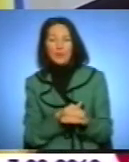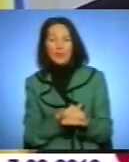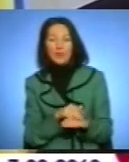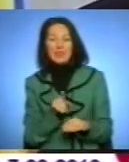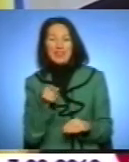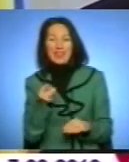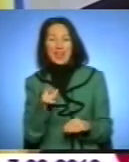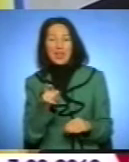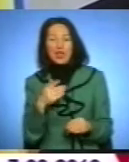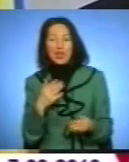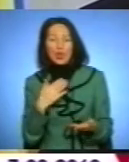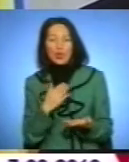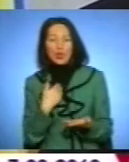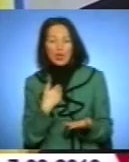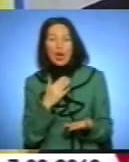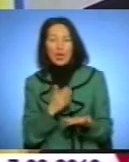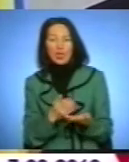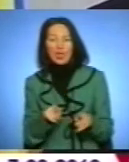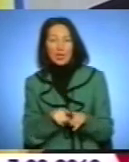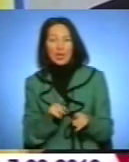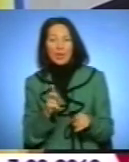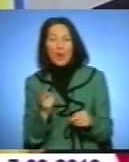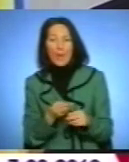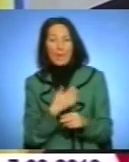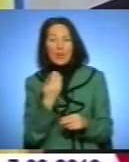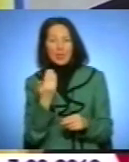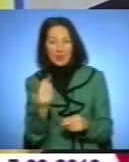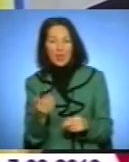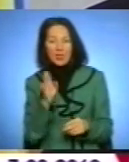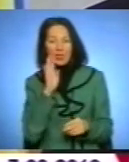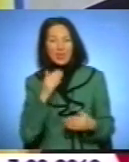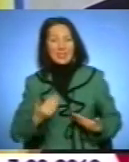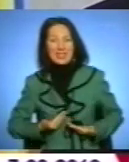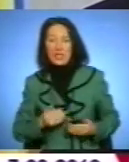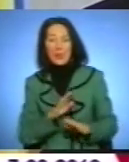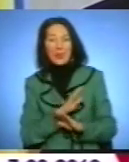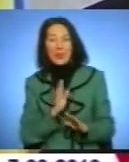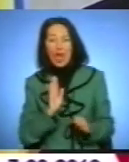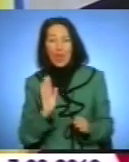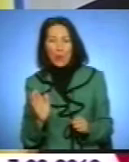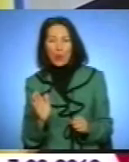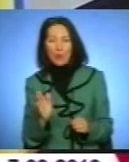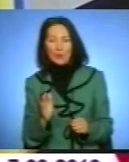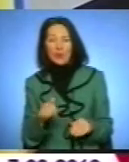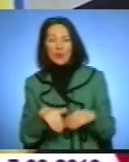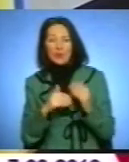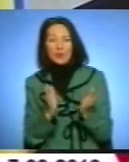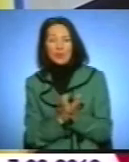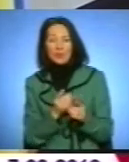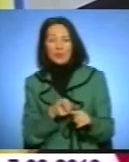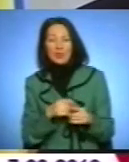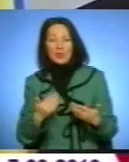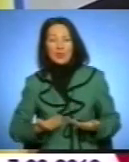за те, що ви є такі, тому що без вас життя, воно б не було б життя, і взагалі воно б ніяке це життя було,